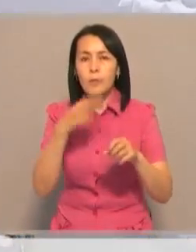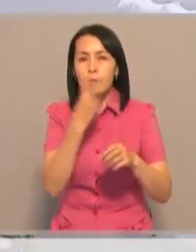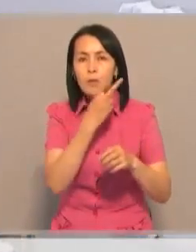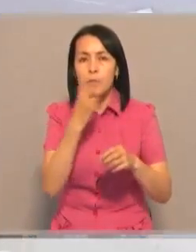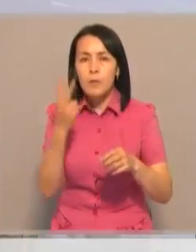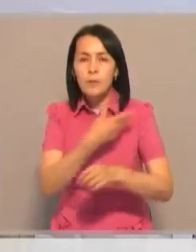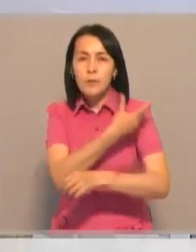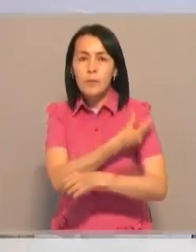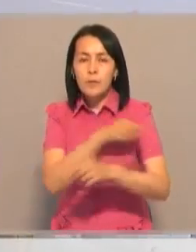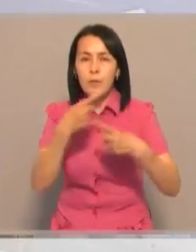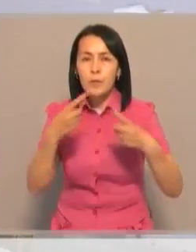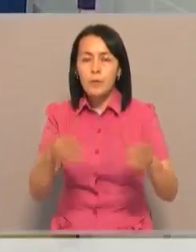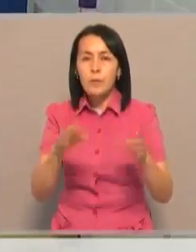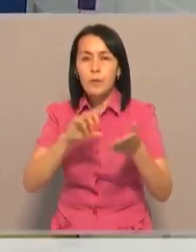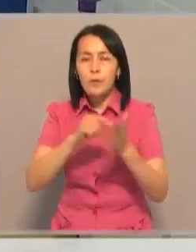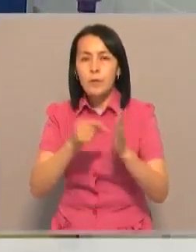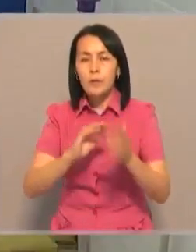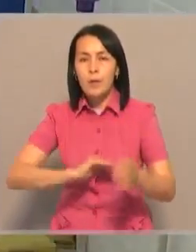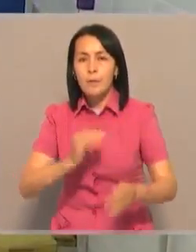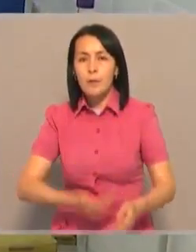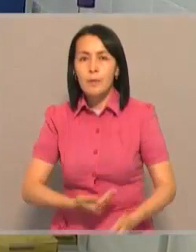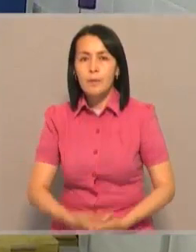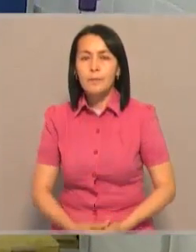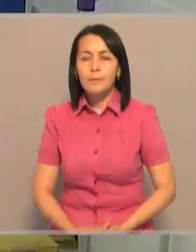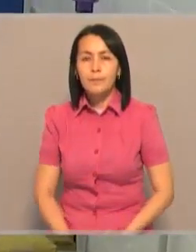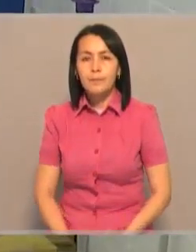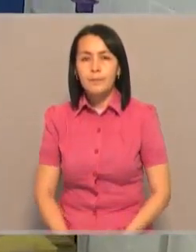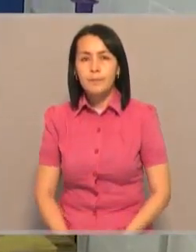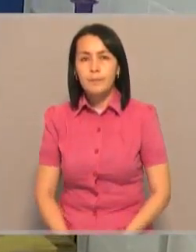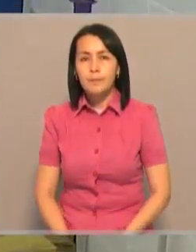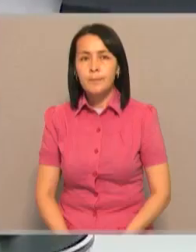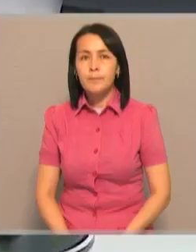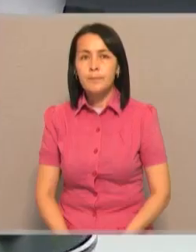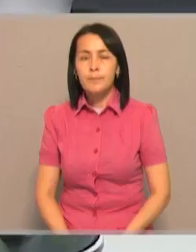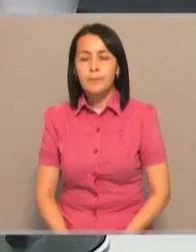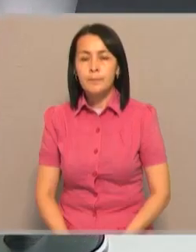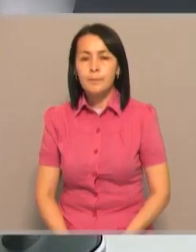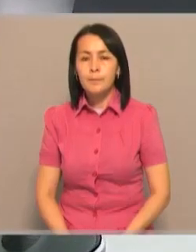предусмотрены прививочная и специальная комната для беременных. Смат Муратовна, Нурбек Аскарович, новости.